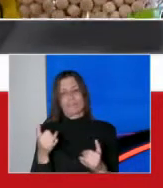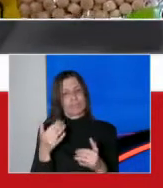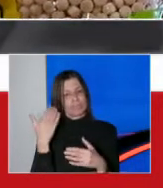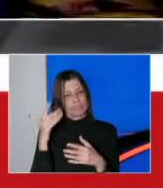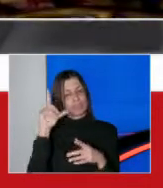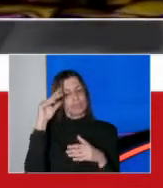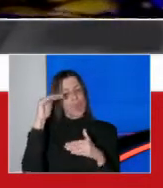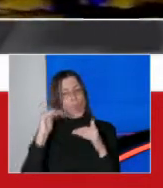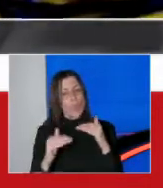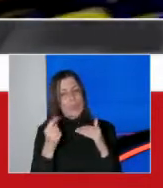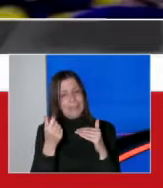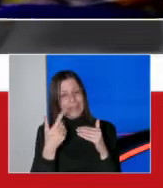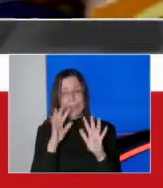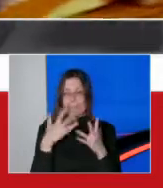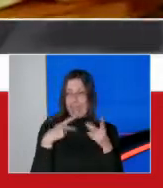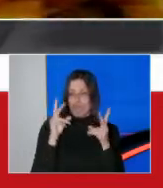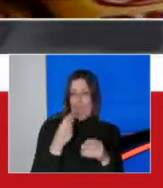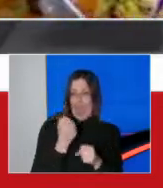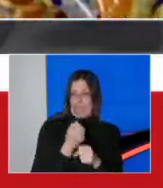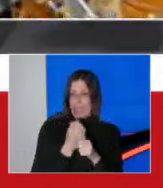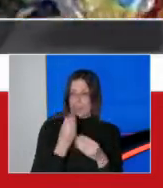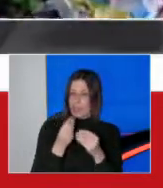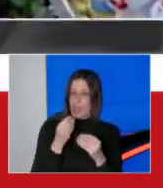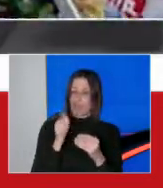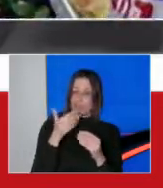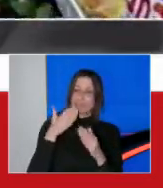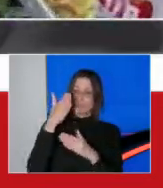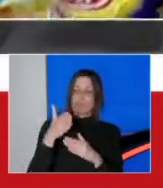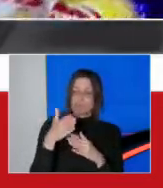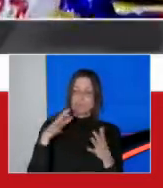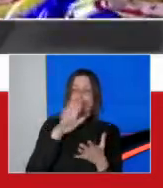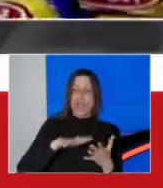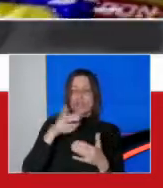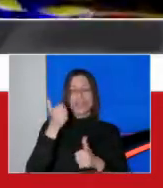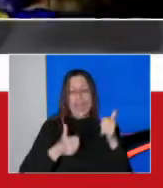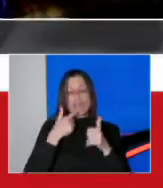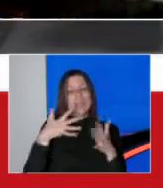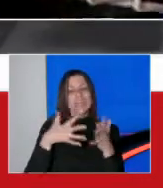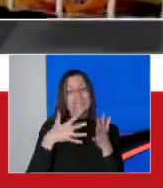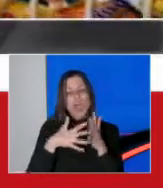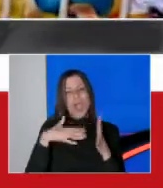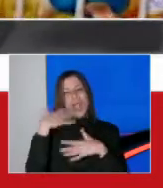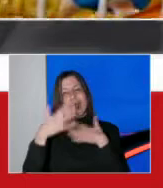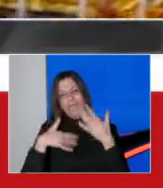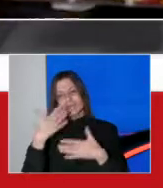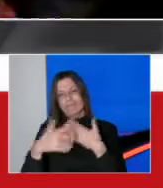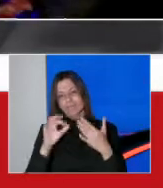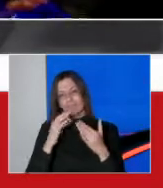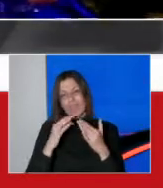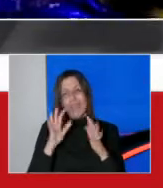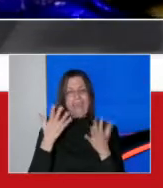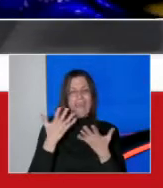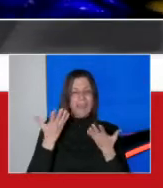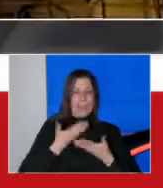את המחיר. מה כן אפשר לעשות? קודם כל, פנו לרשות התחרות ואמרו, תבדקו את כל ההליך של בעצם גם איך